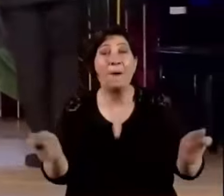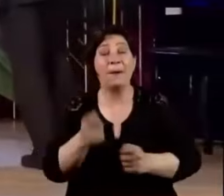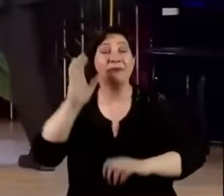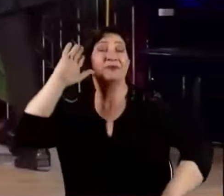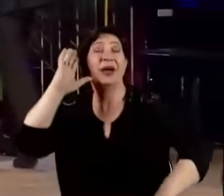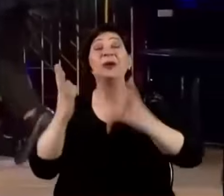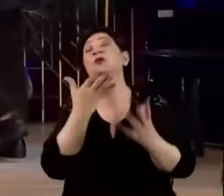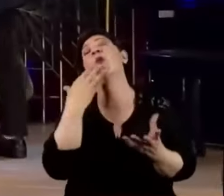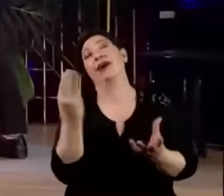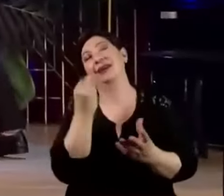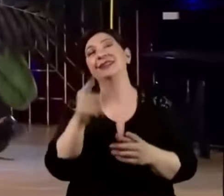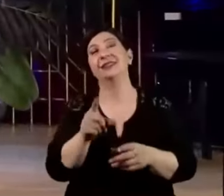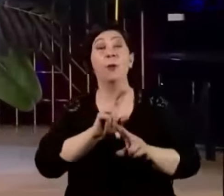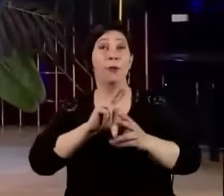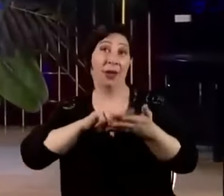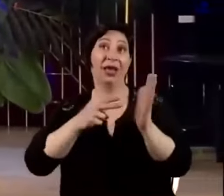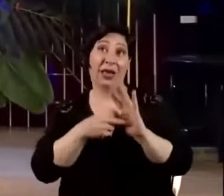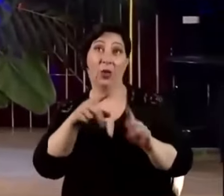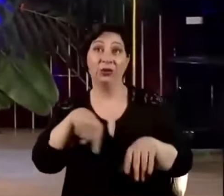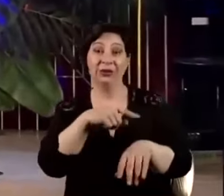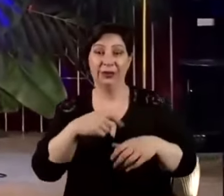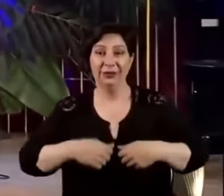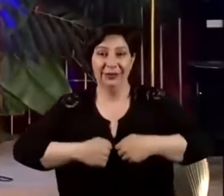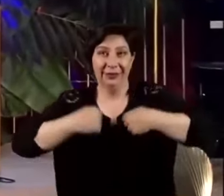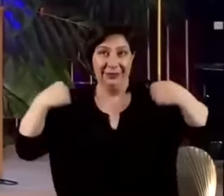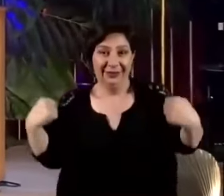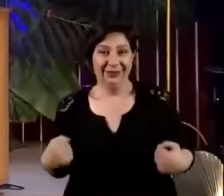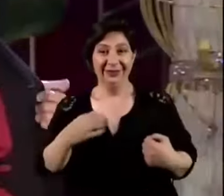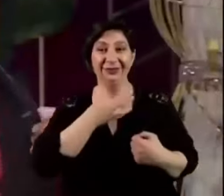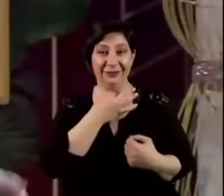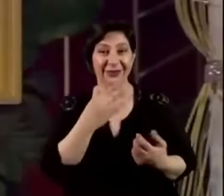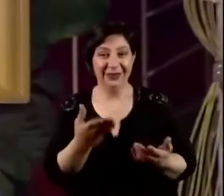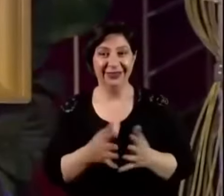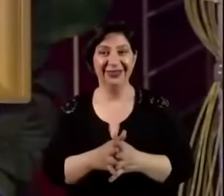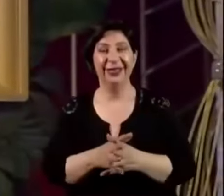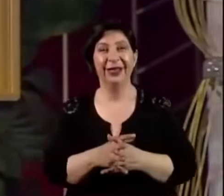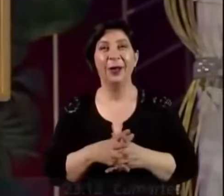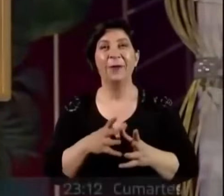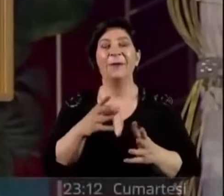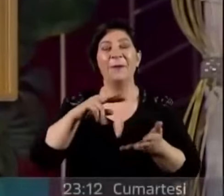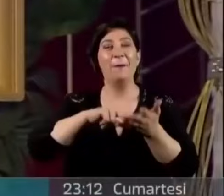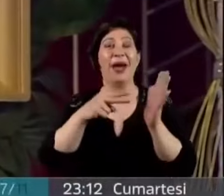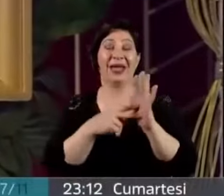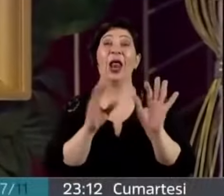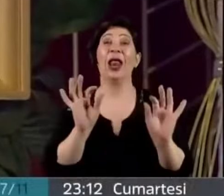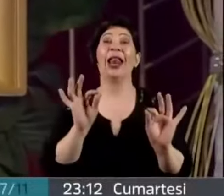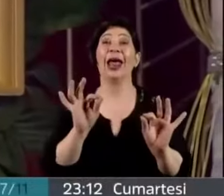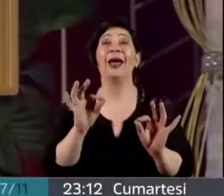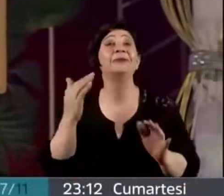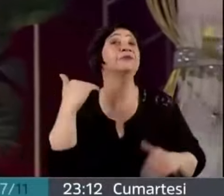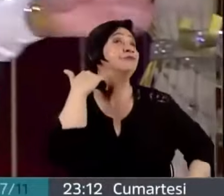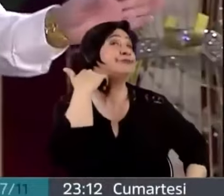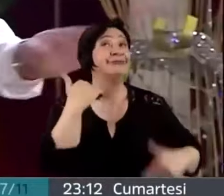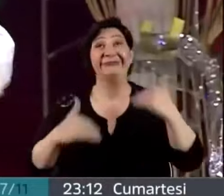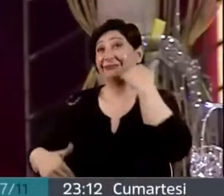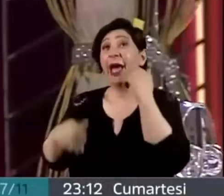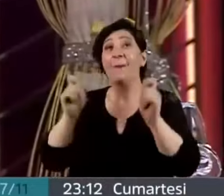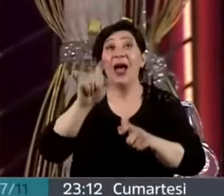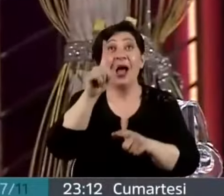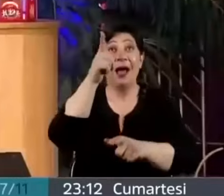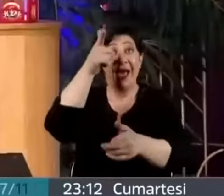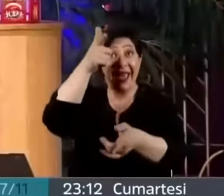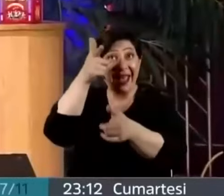çok gençtiniz. Ve modeldiniz değil mi? Üstümü çıkarabilir miyim? Şimdi evet. Mankenlik böyle bir şey. Mankenlik pozu, böyle. Pozu biliyoruz ya. Ve kamera